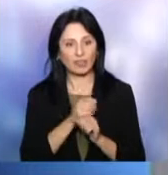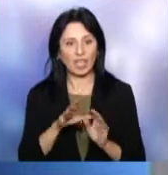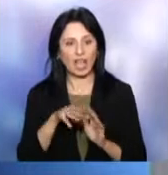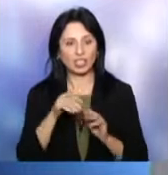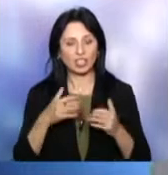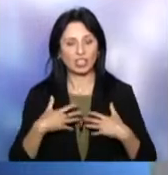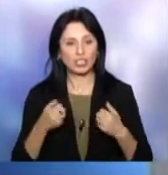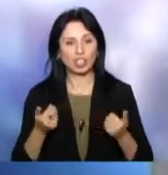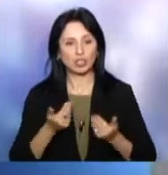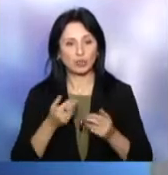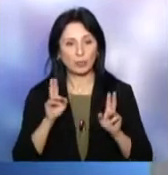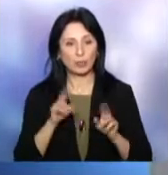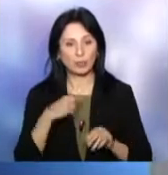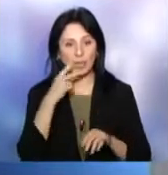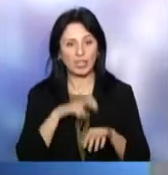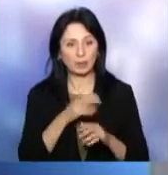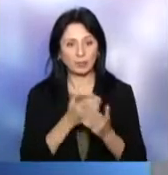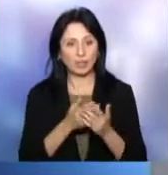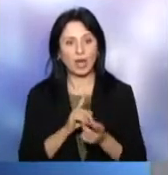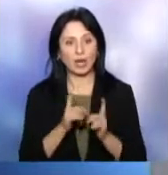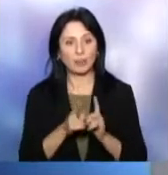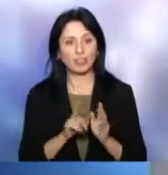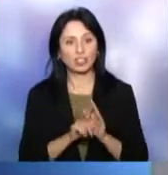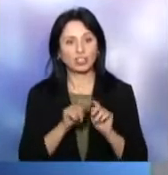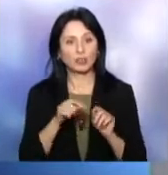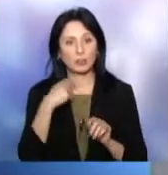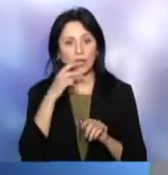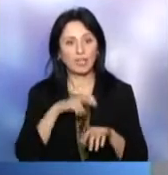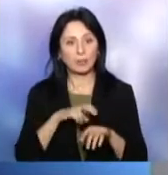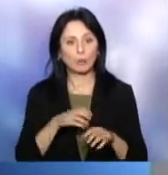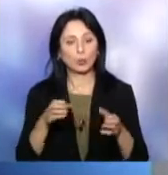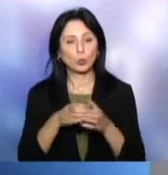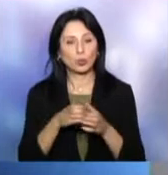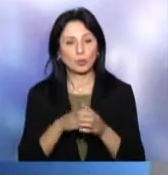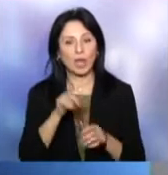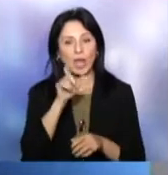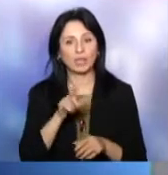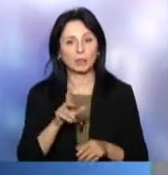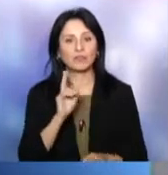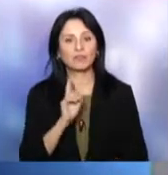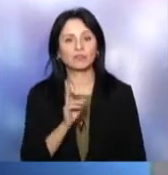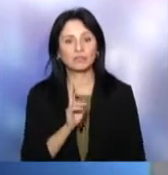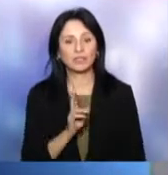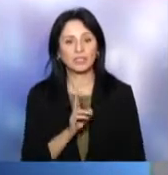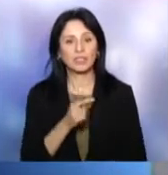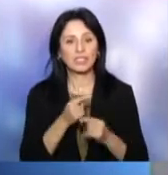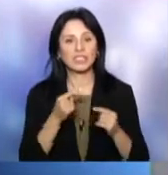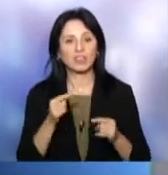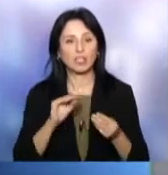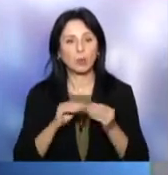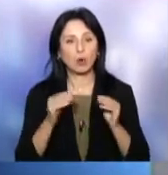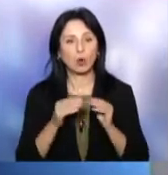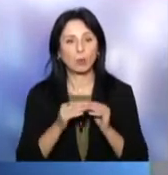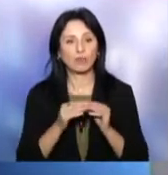ჯანსაღი ცხოვრების წესი პირადი ექიმის რჩევით, არამედ შექმნა პირადი ექიმის გუნდები, ანუ ადამიანები, რომლებიც სხვადასხვა